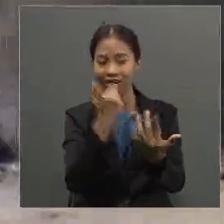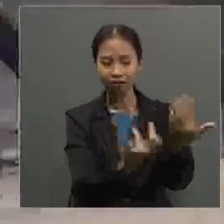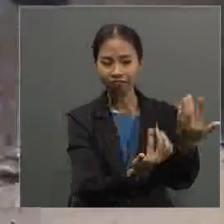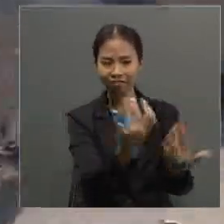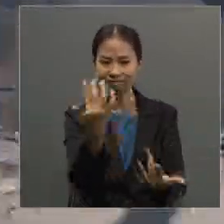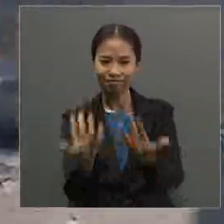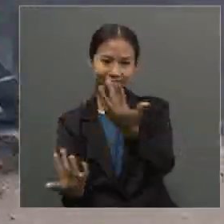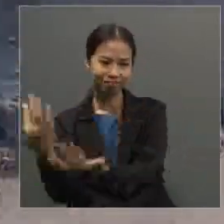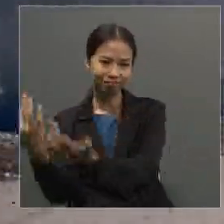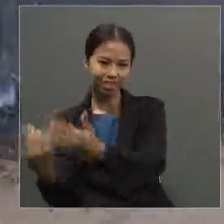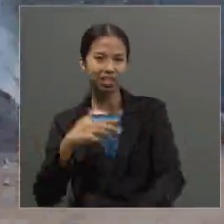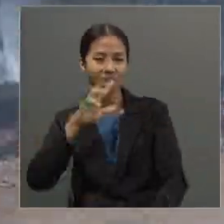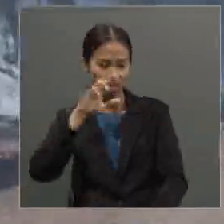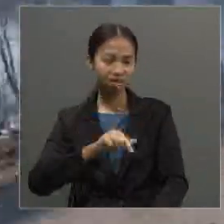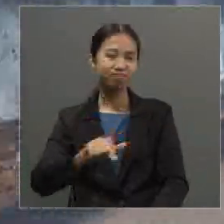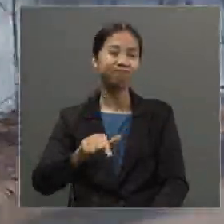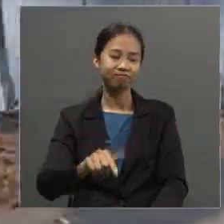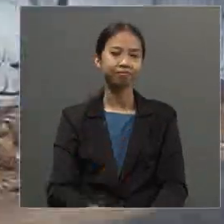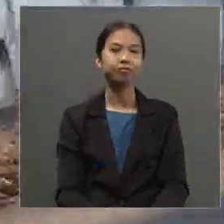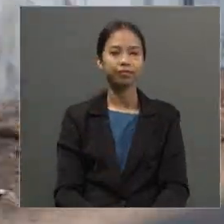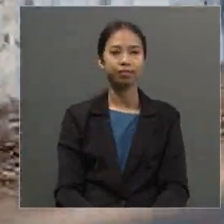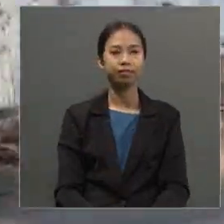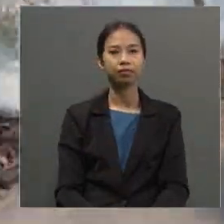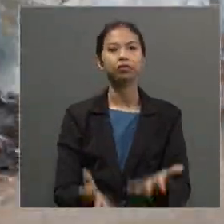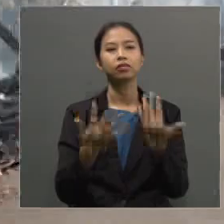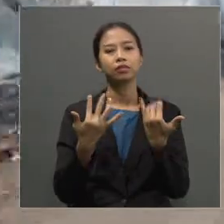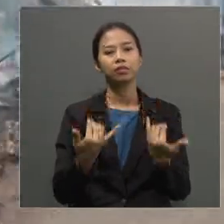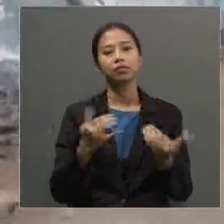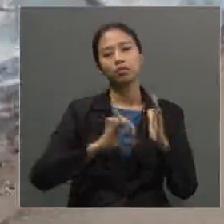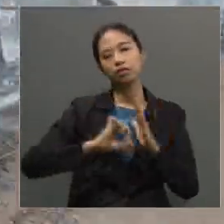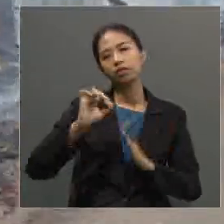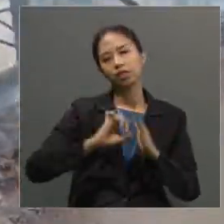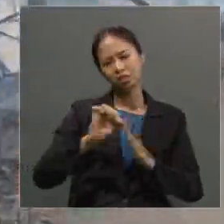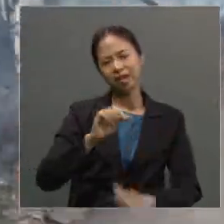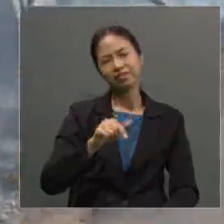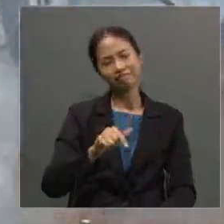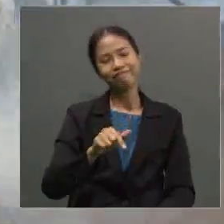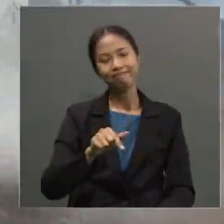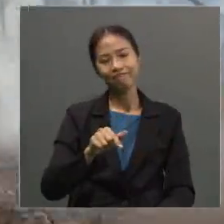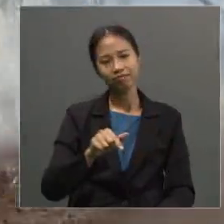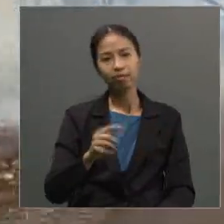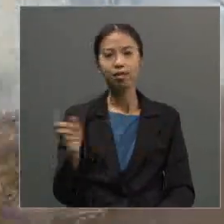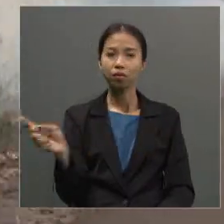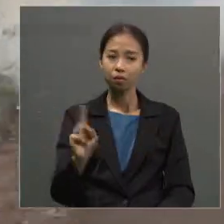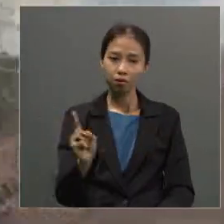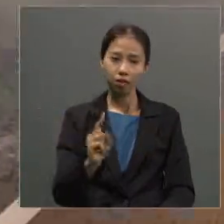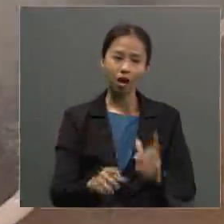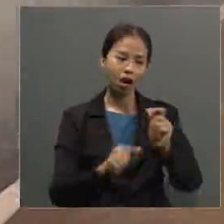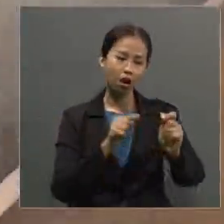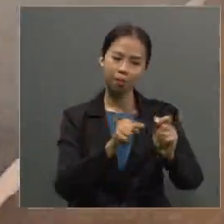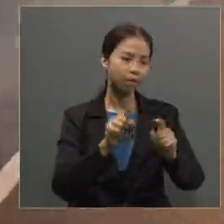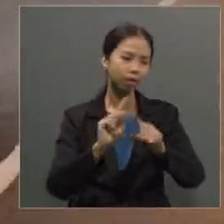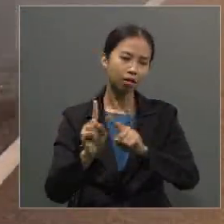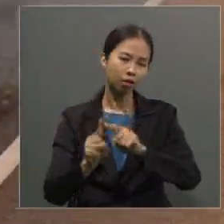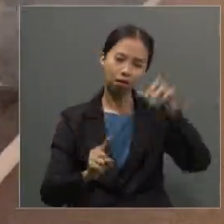เพราะว่ายังคงมีไฟป่าอยู่นั่นเองนะคะใช่ครับตอนนี้เชียงใหม่ก็หลายพื้นที่อย่างบอกไปนะครับค่ะไม่ว่าจะเป็นอำเภอฮอดหางดง